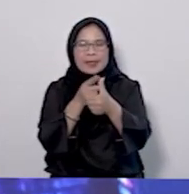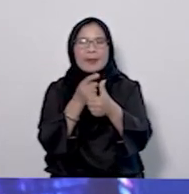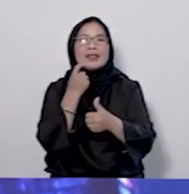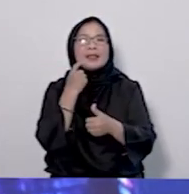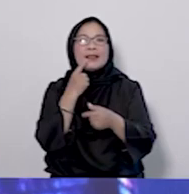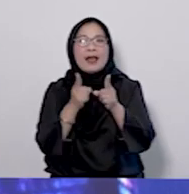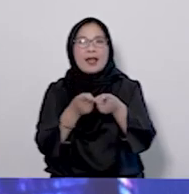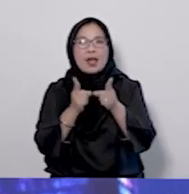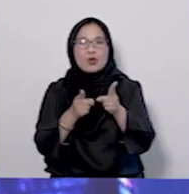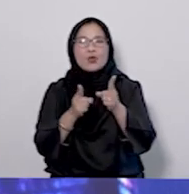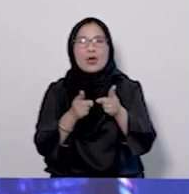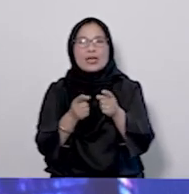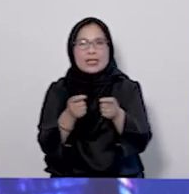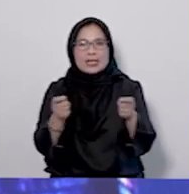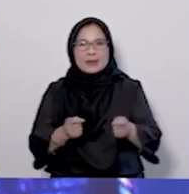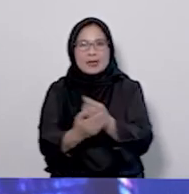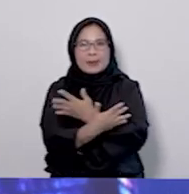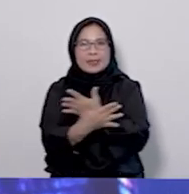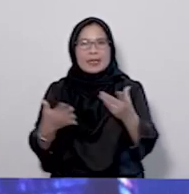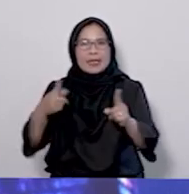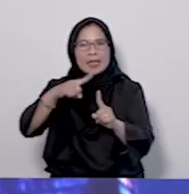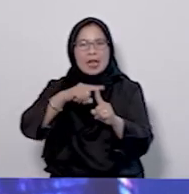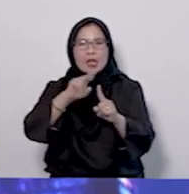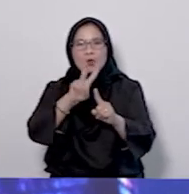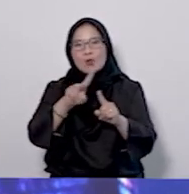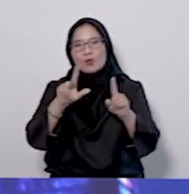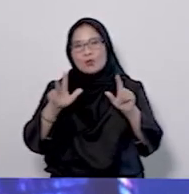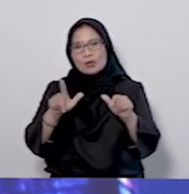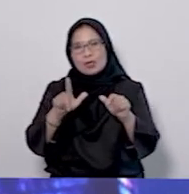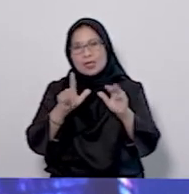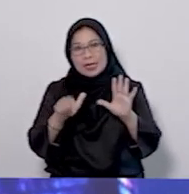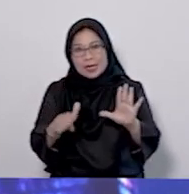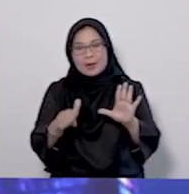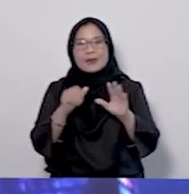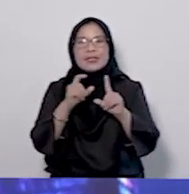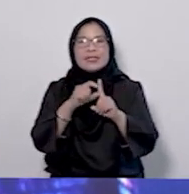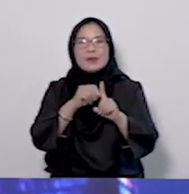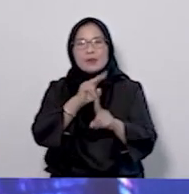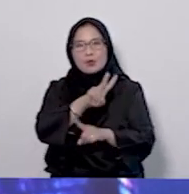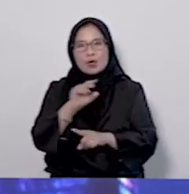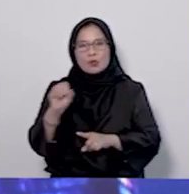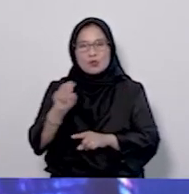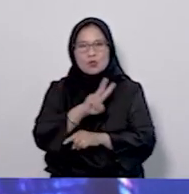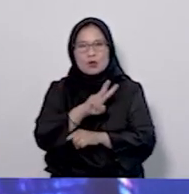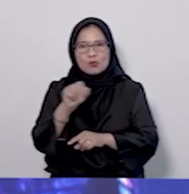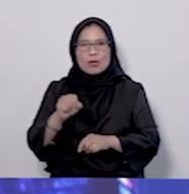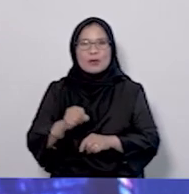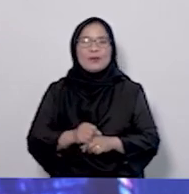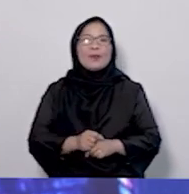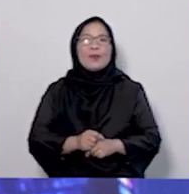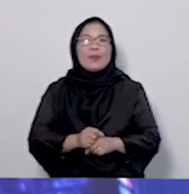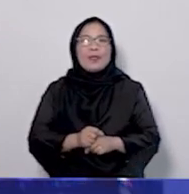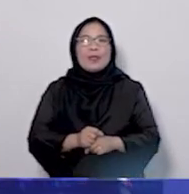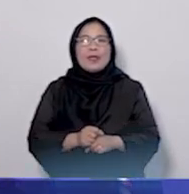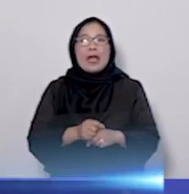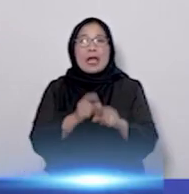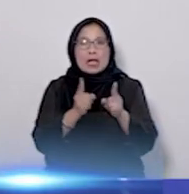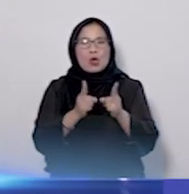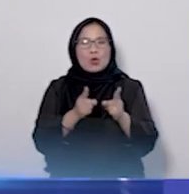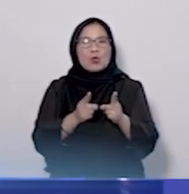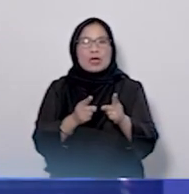gangguan Kamtibmas tanggal 26 Desember 2022 secara umum trend gangguan